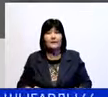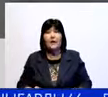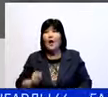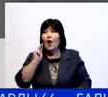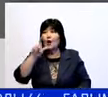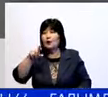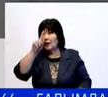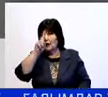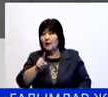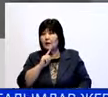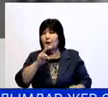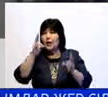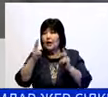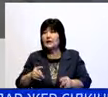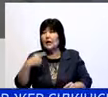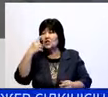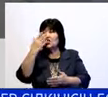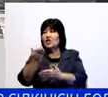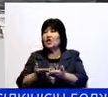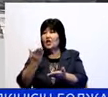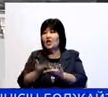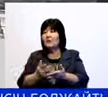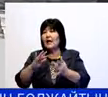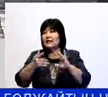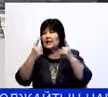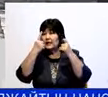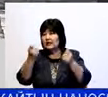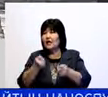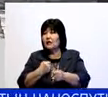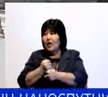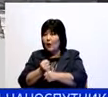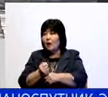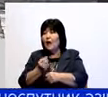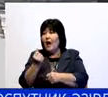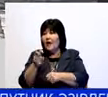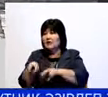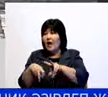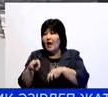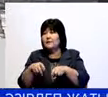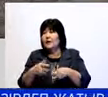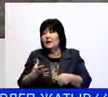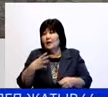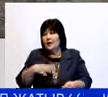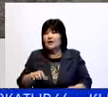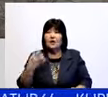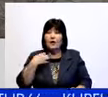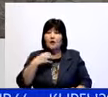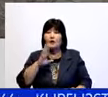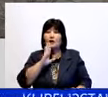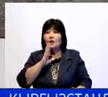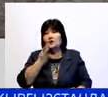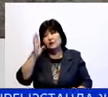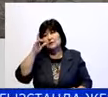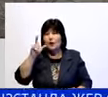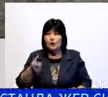Күдікті бір ай бойы жәбірленушіге жеке мәліметтерді желіге жариялаймын деп қорқытып, ақша бопсалаған, амал қалмаған қызылордалық тұрғын құзырлы